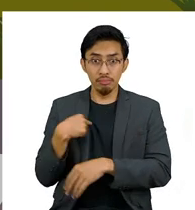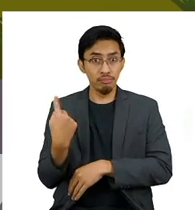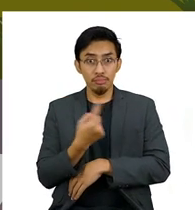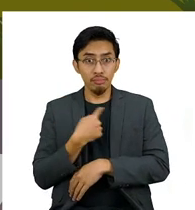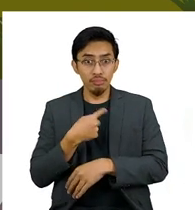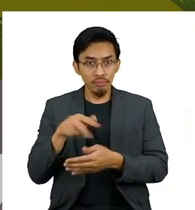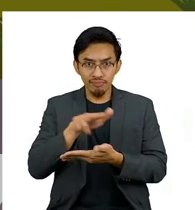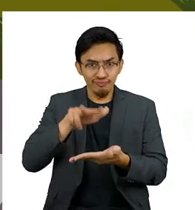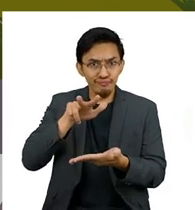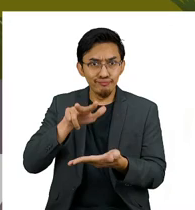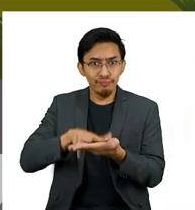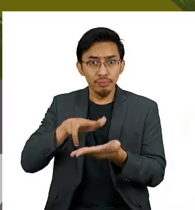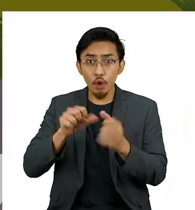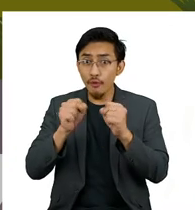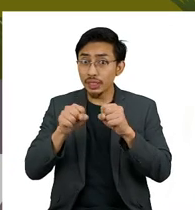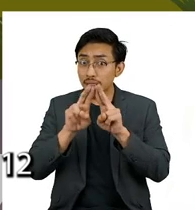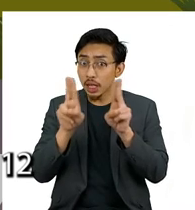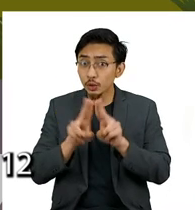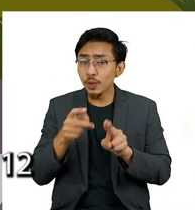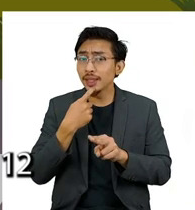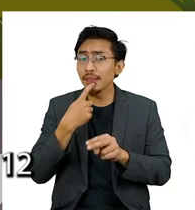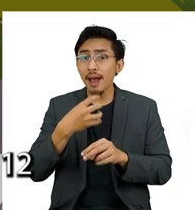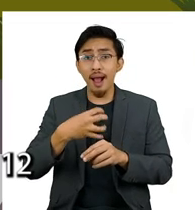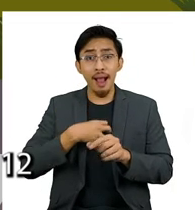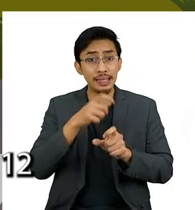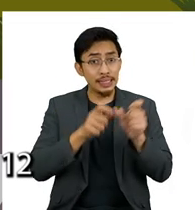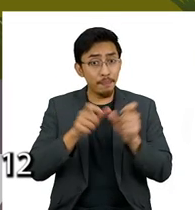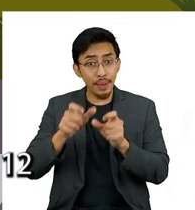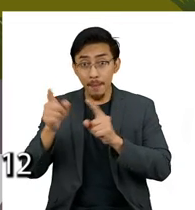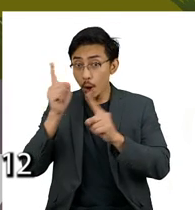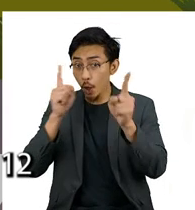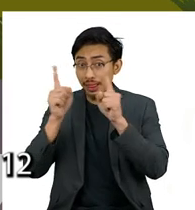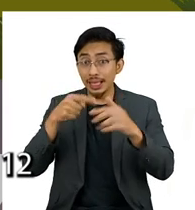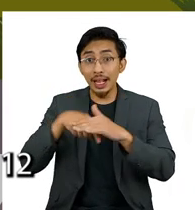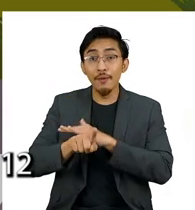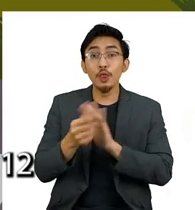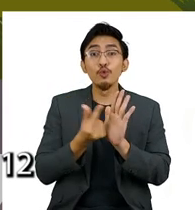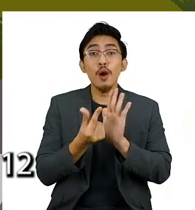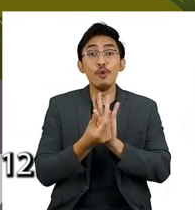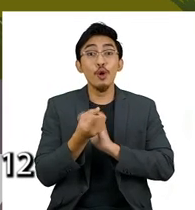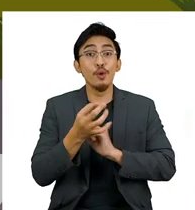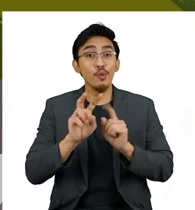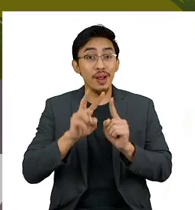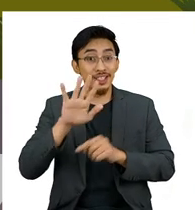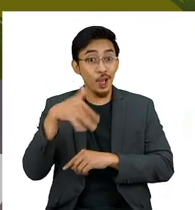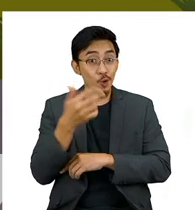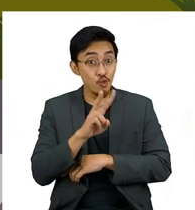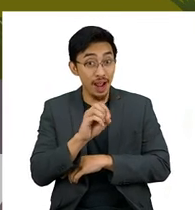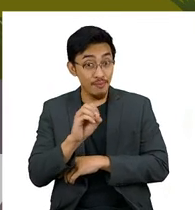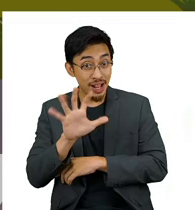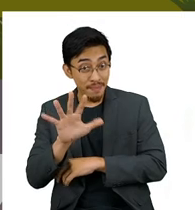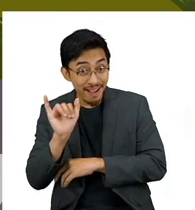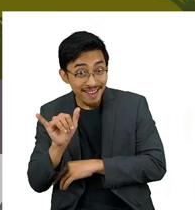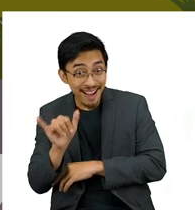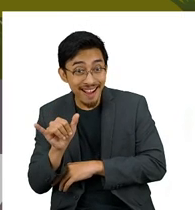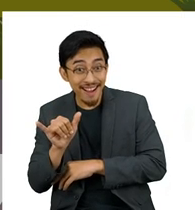kita meratifikasi Konvensi Internasional tentang Hak-Hak Sipil dan Politik melalui Undang-Undang Nomor 12 tahun 2005